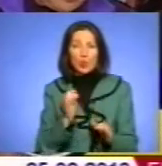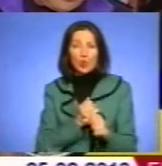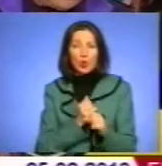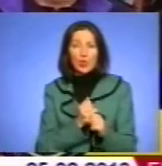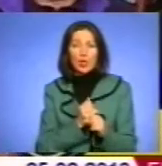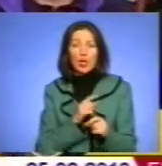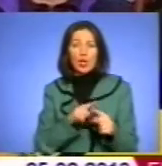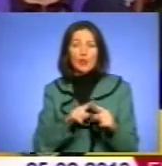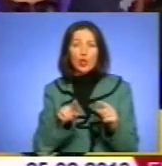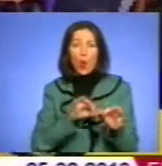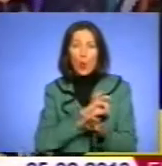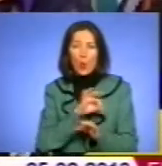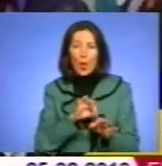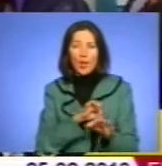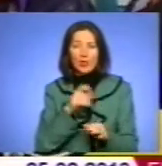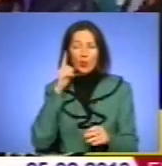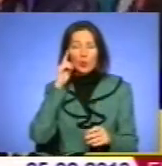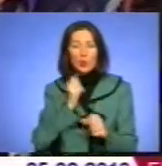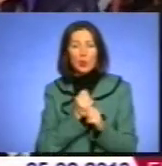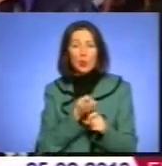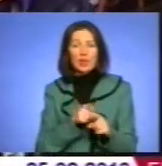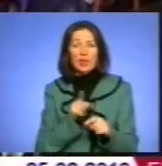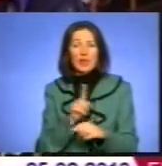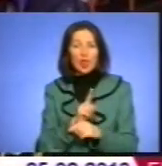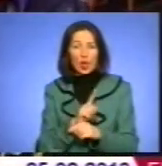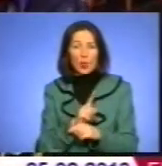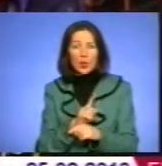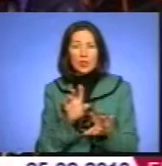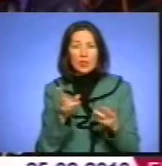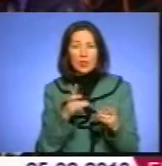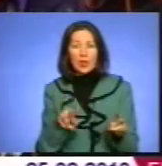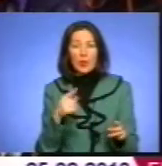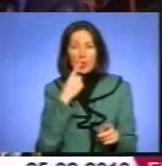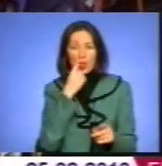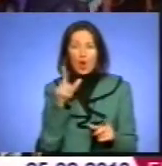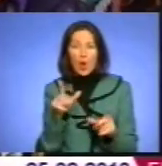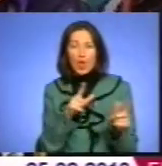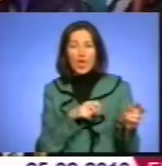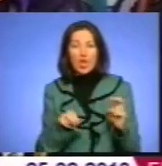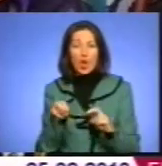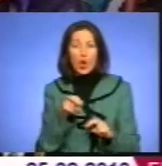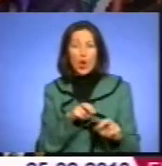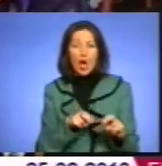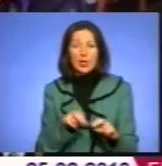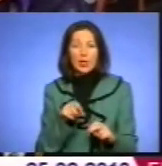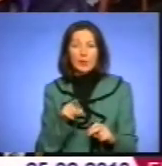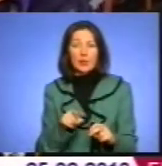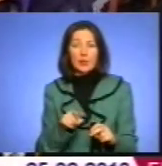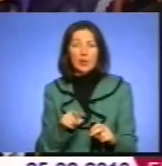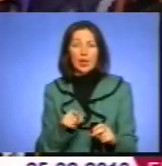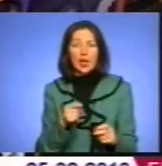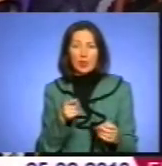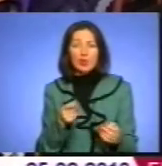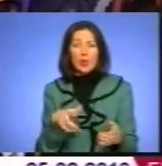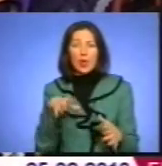швидко проєкт. І думаю, що це зробить нас в Тернополі, не треба далеко десь їх їхати шукати. Сюди ми виділимо капітальні